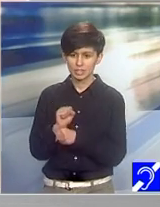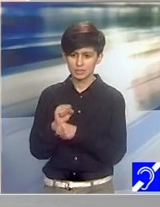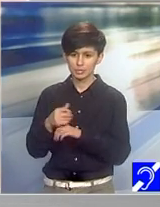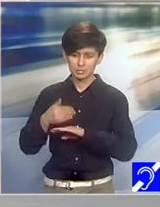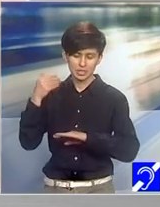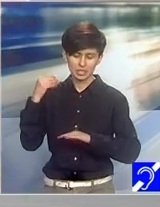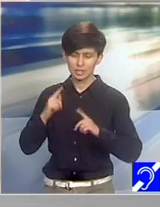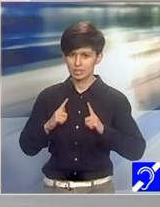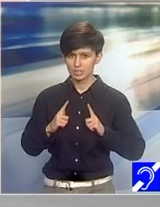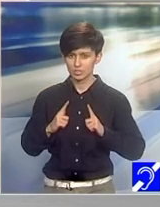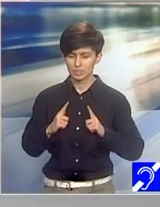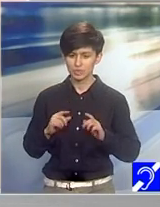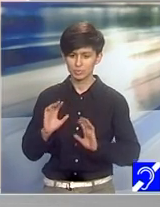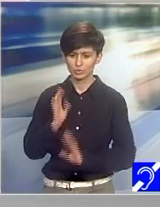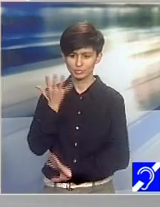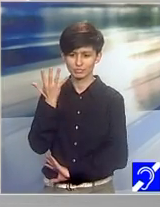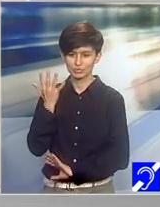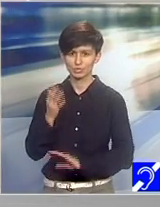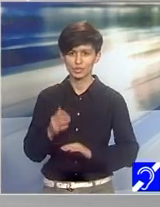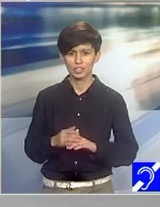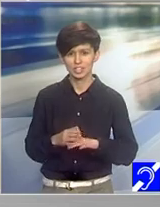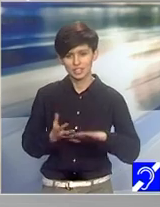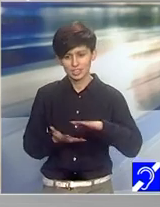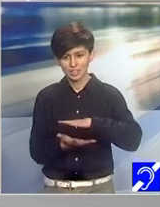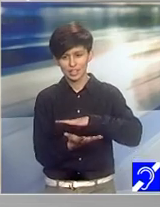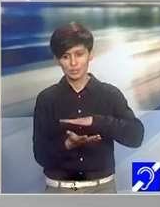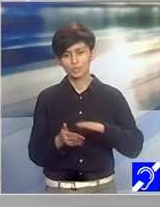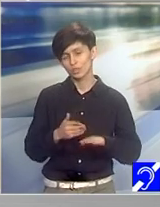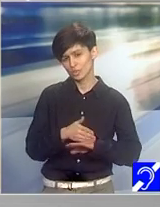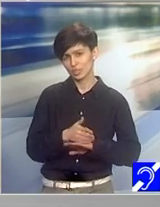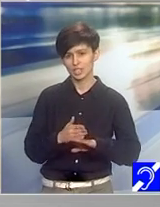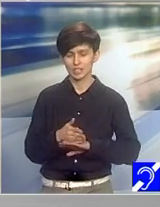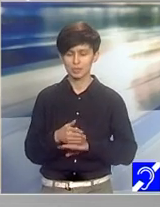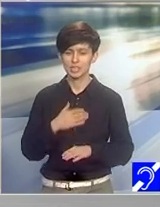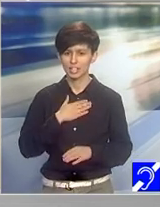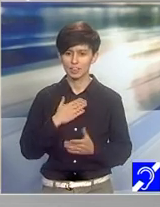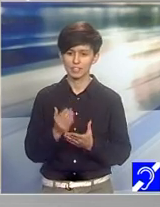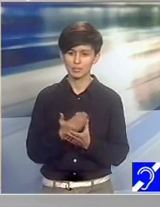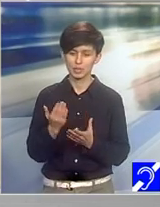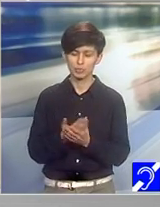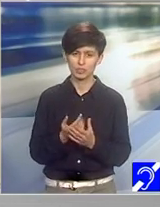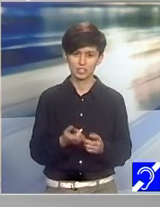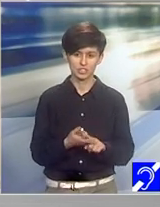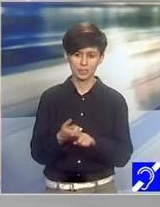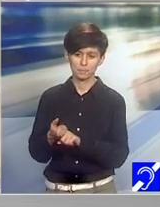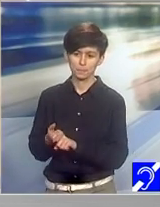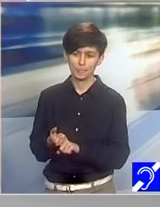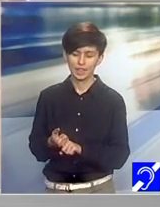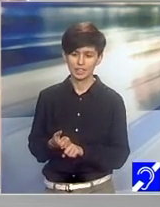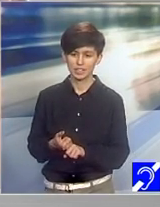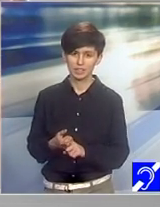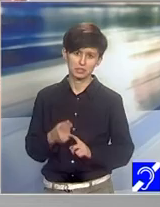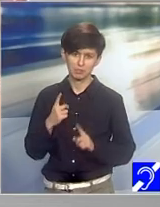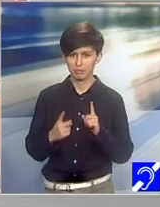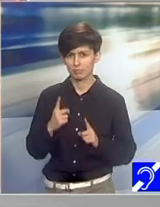așteptăm cu mare drag un foc în cuptorul de pită. Și avem povestioare despre, nu știu,